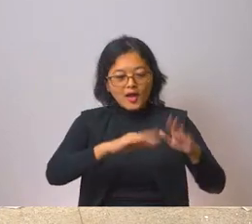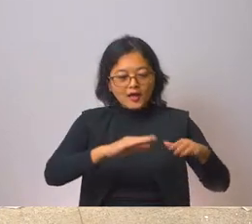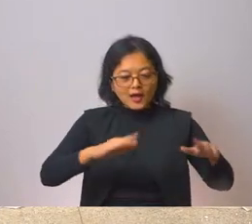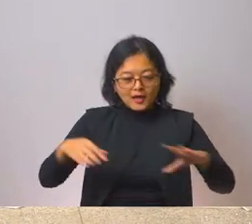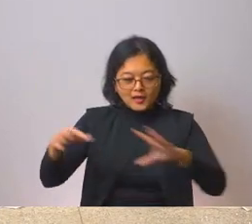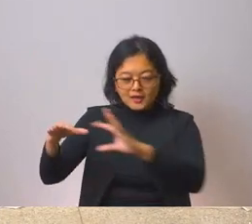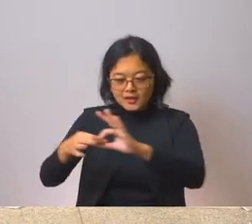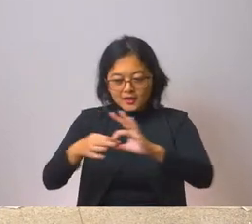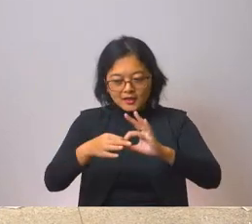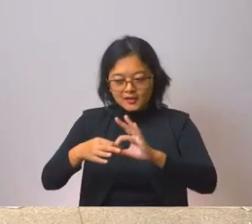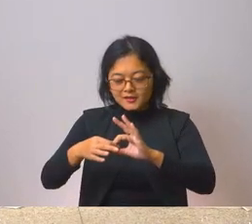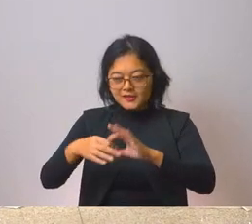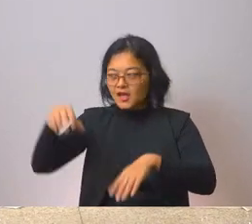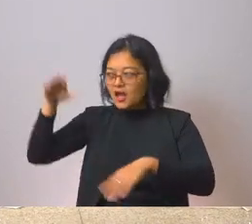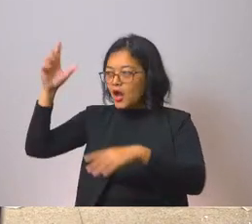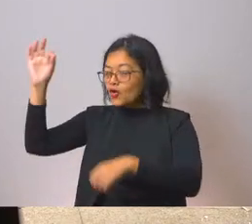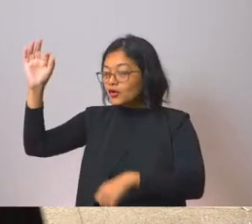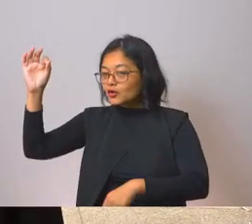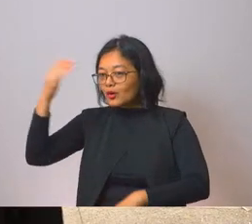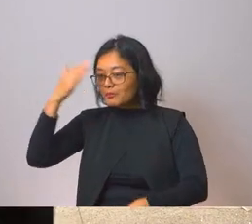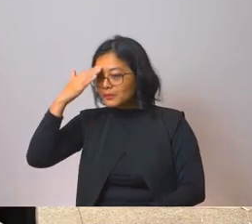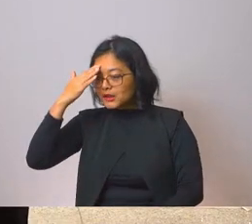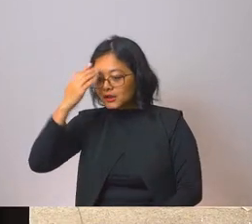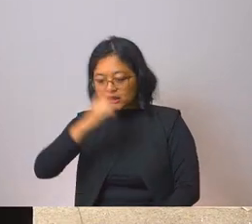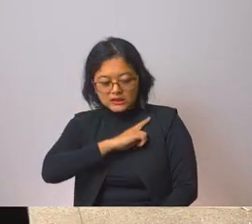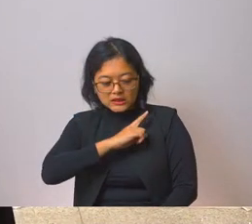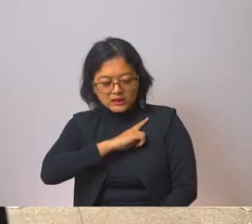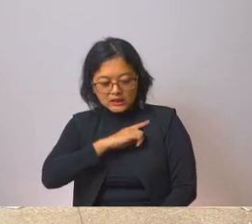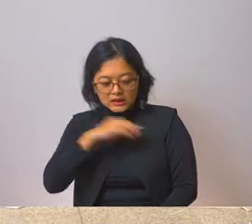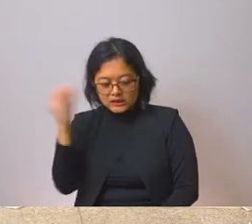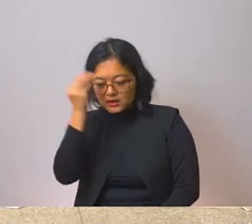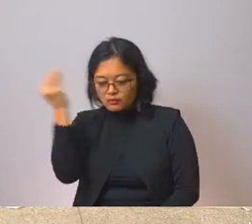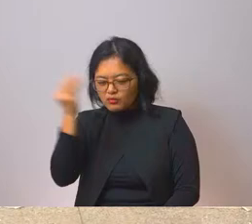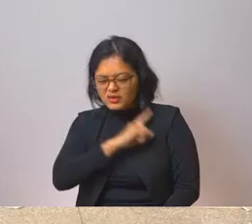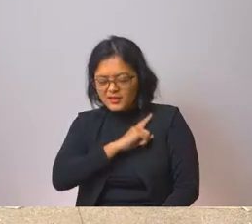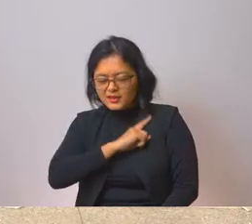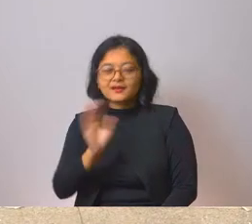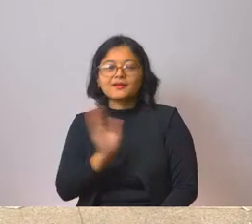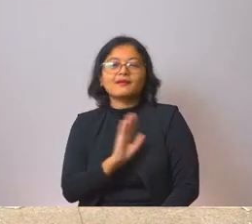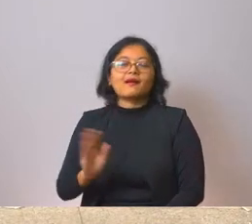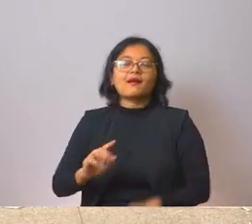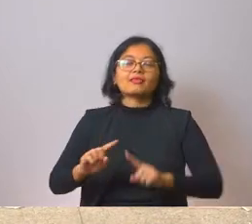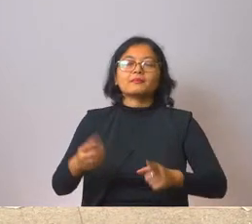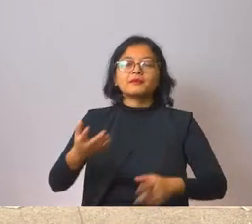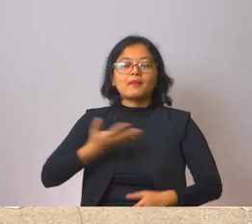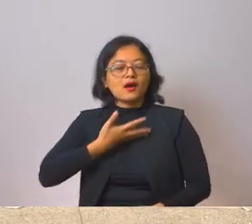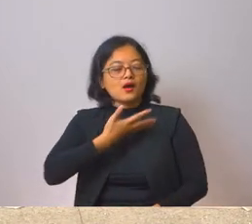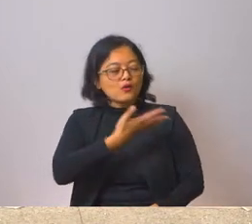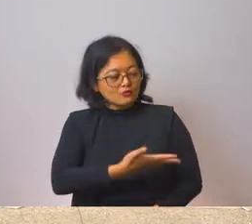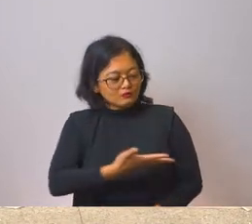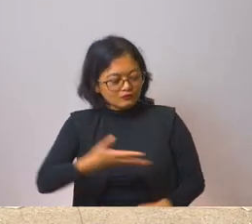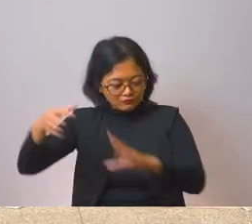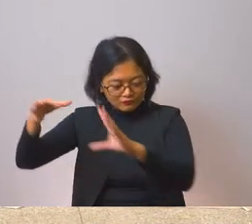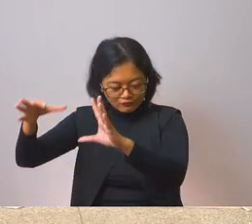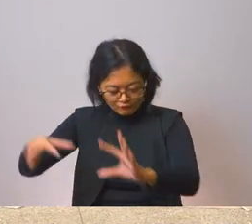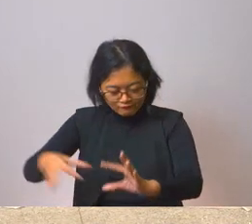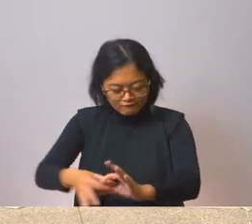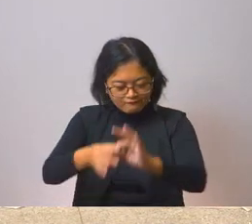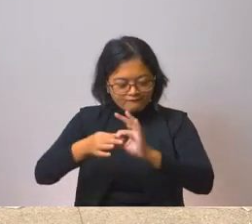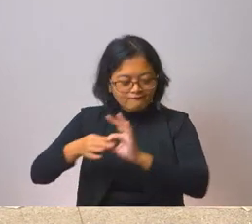anak-anak. Menikmati keceriaan dengan anak-anak. Meskipun kadang-kadang kita harus belajar juga dari